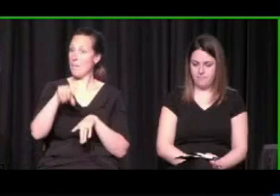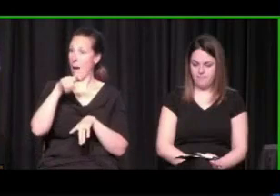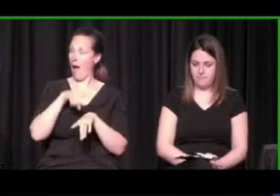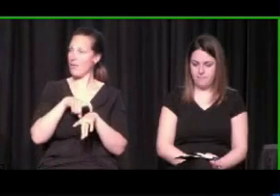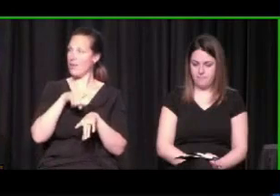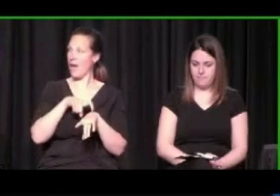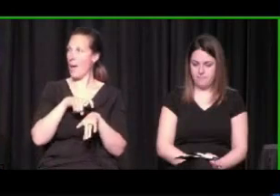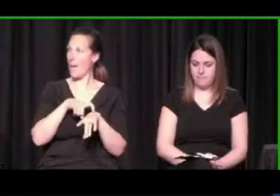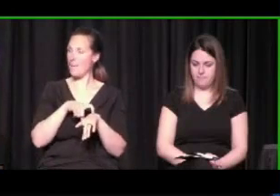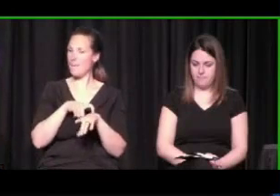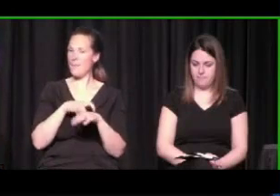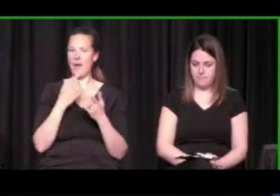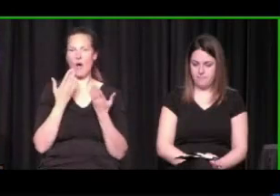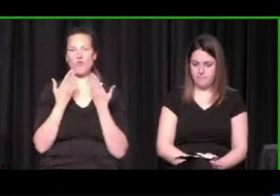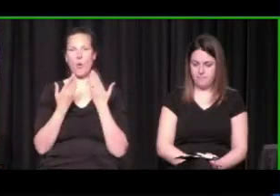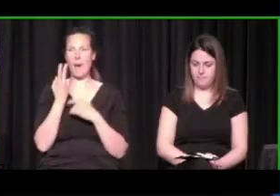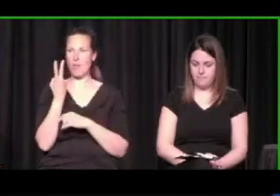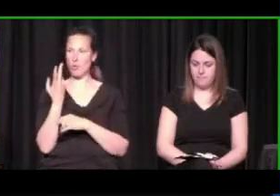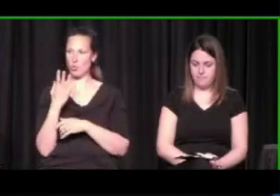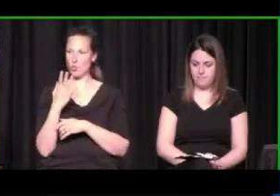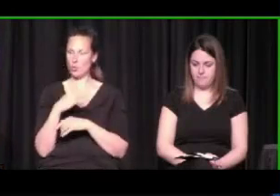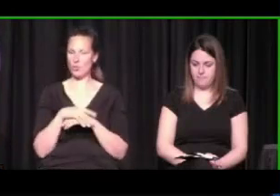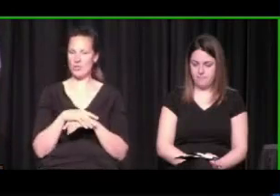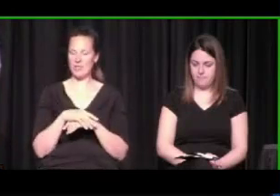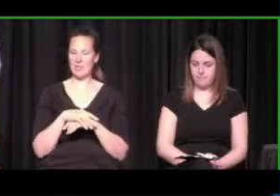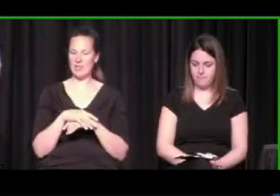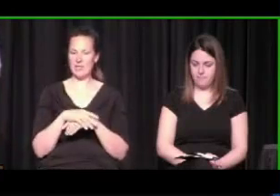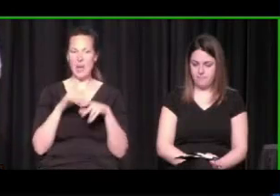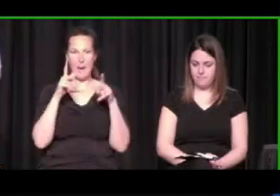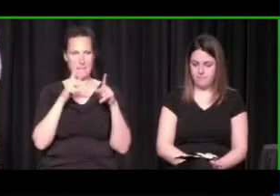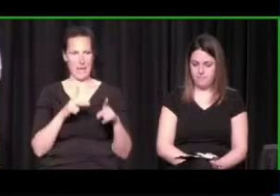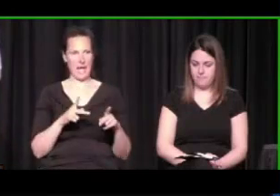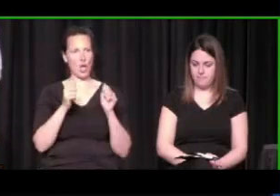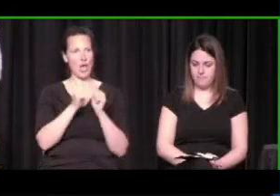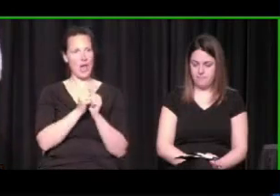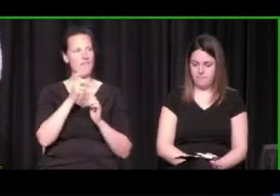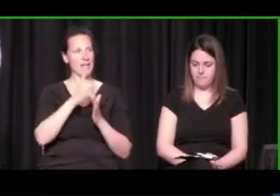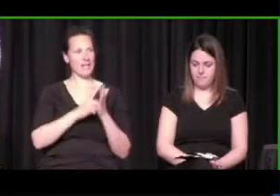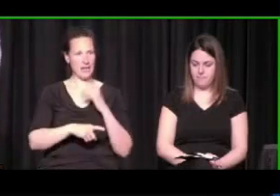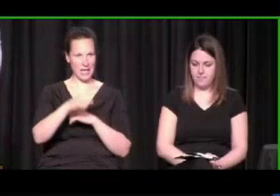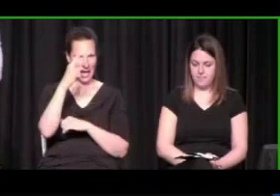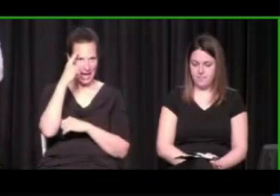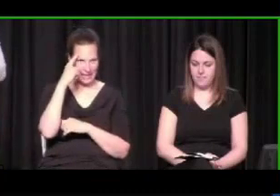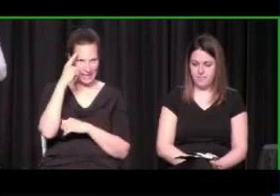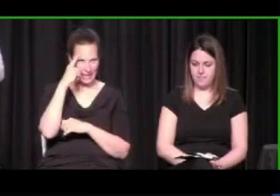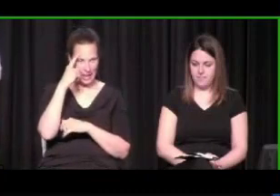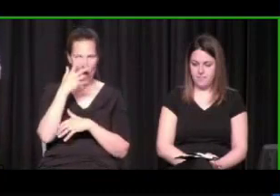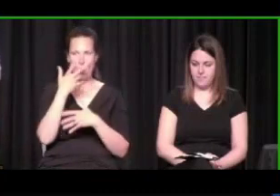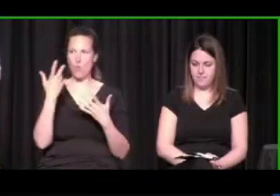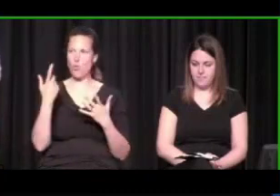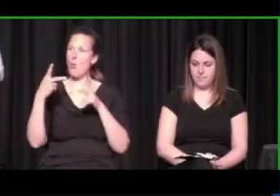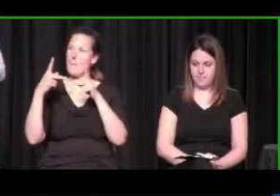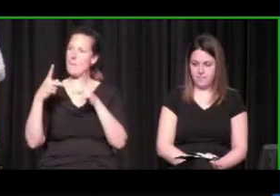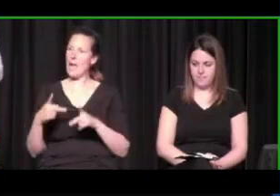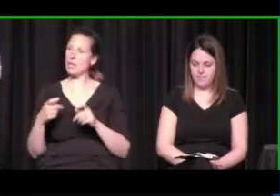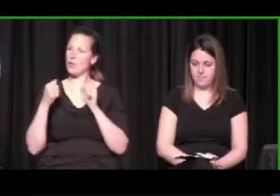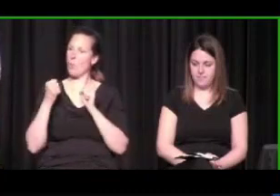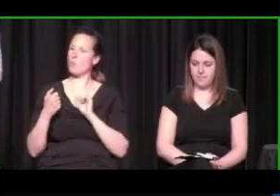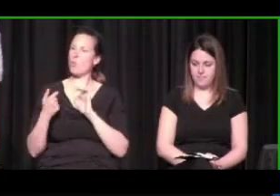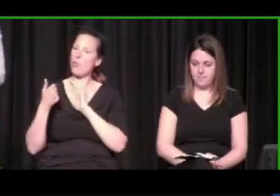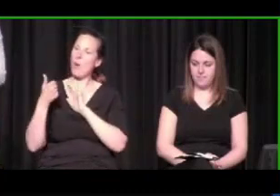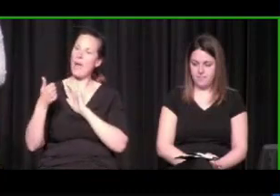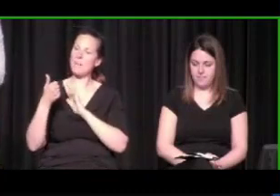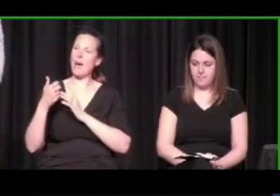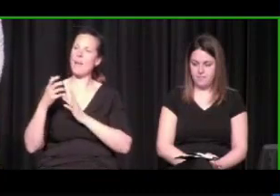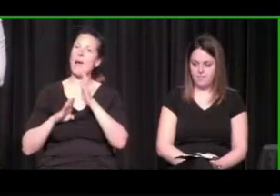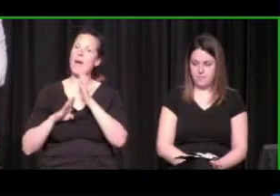bien distinguer ici, le fait, ce qu'est une personne avec une déficience intellectuelle, de personnes qui pourraient, par exemple, développer des